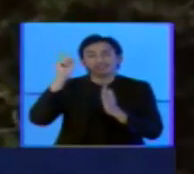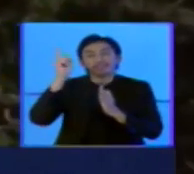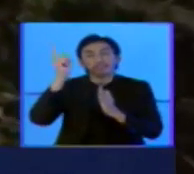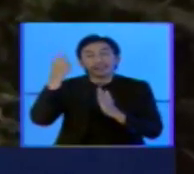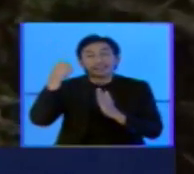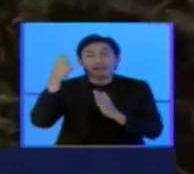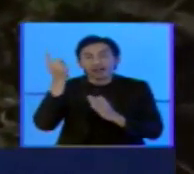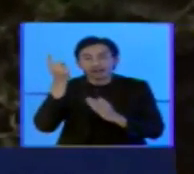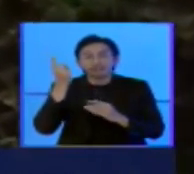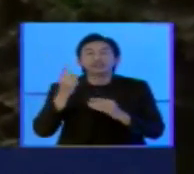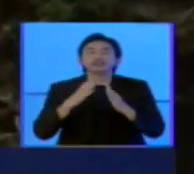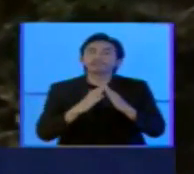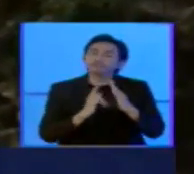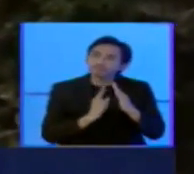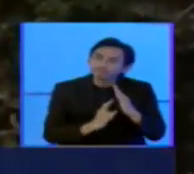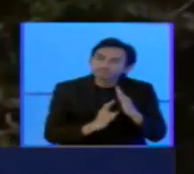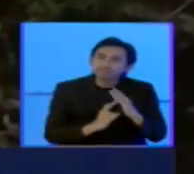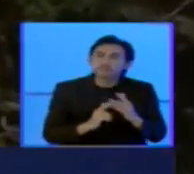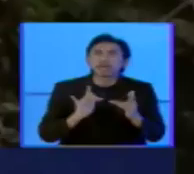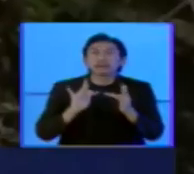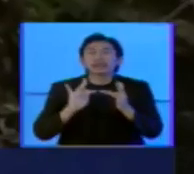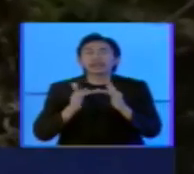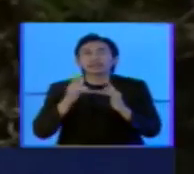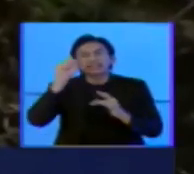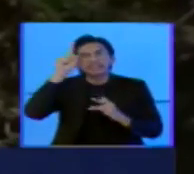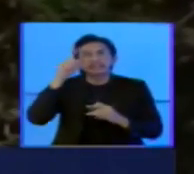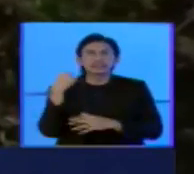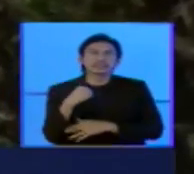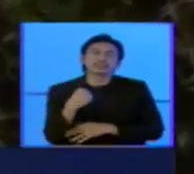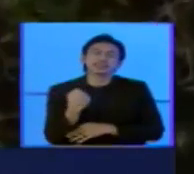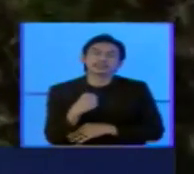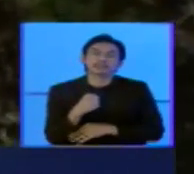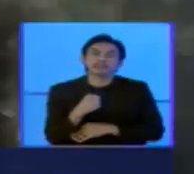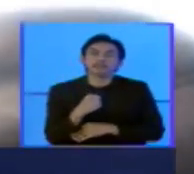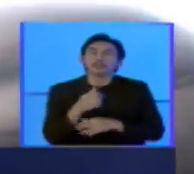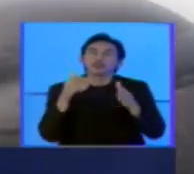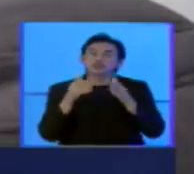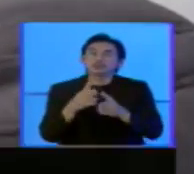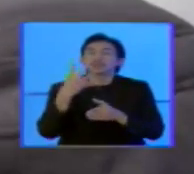berdiam di rumah kalau jaringan kami tidak ada, khususnya di Kecamatan Masanda ini.